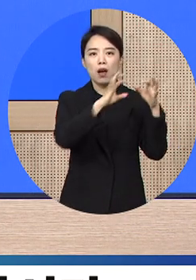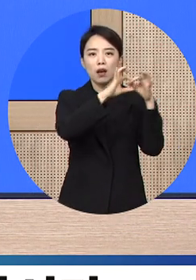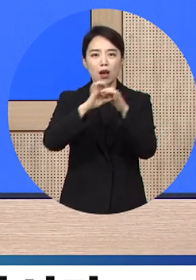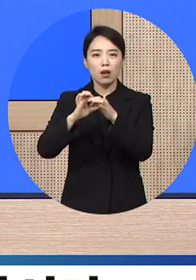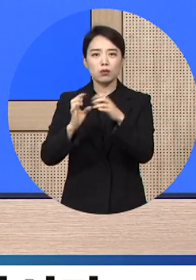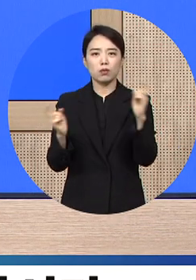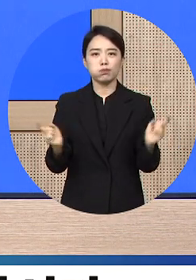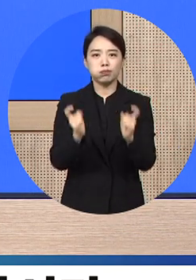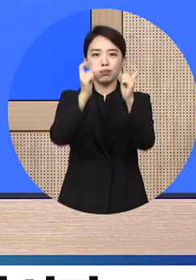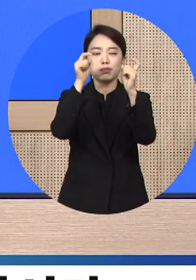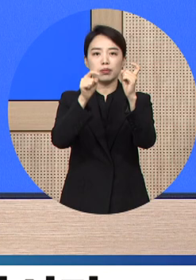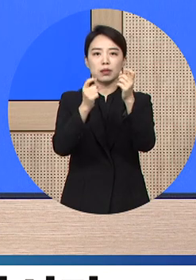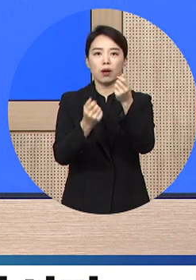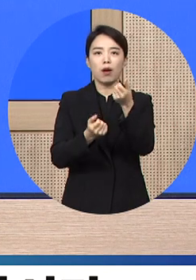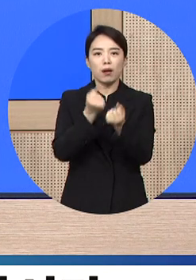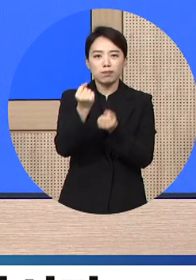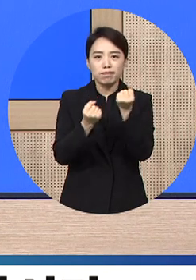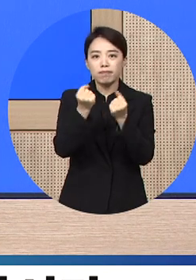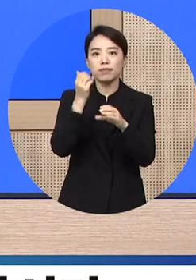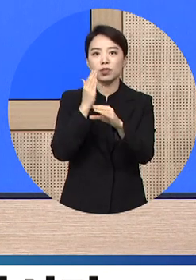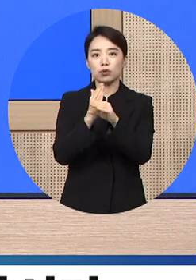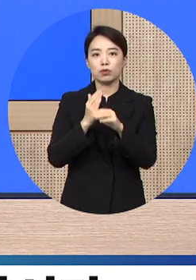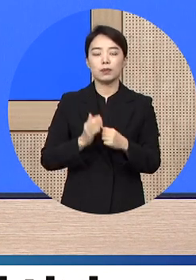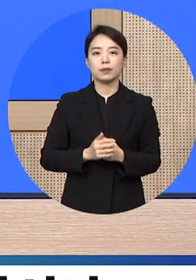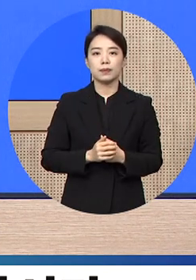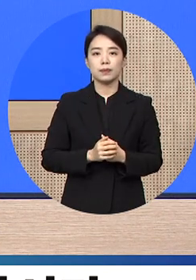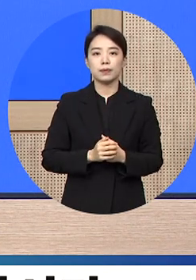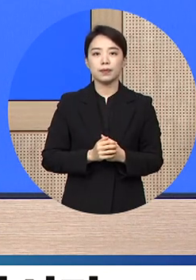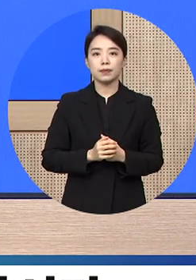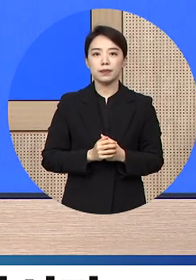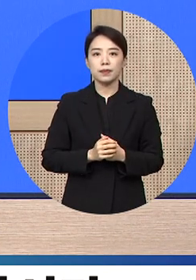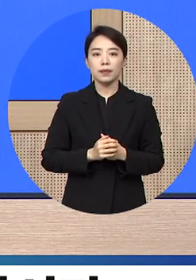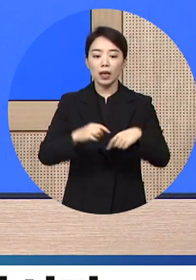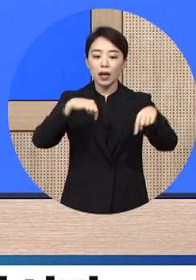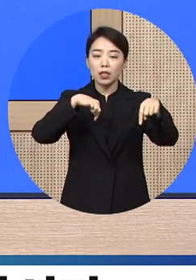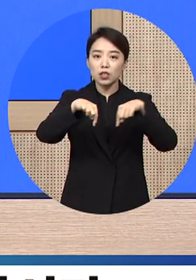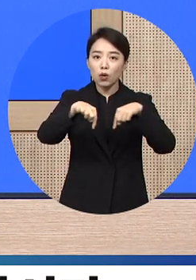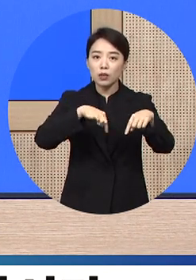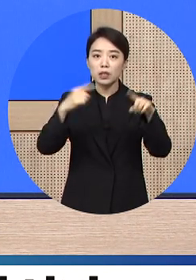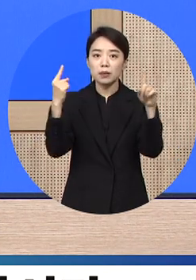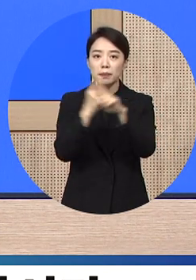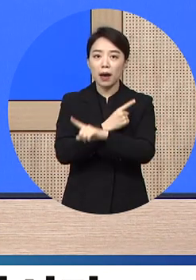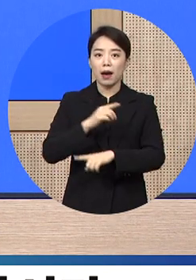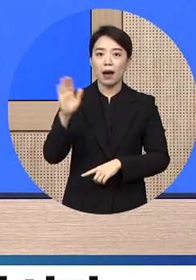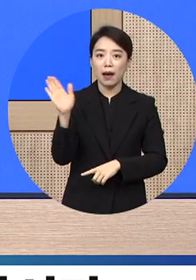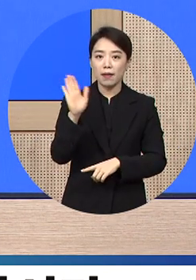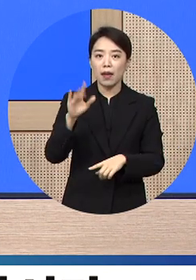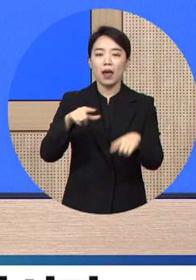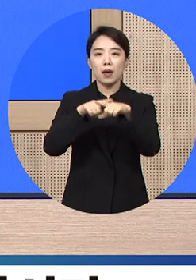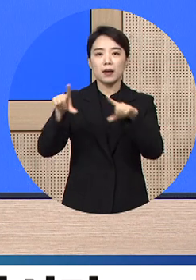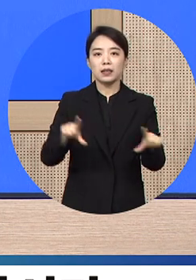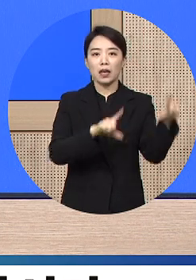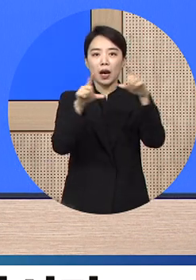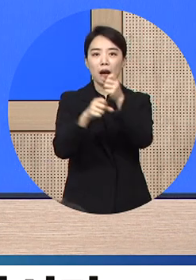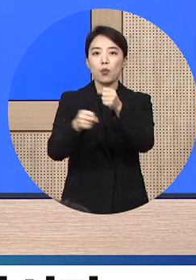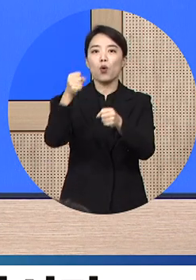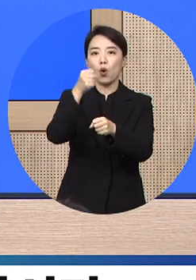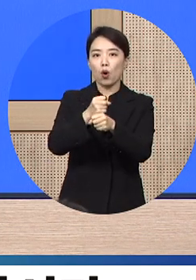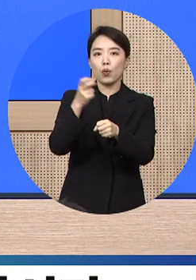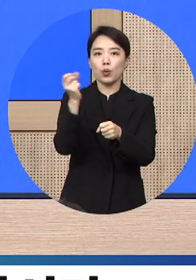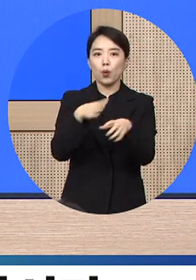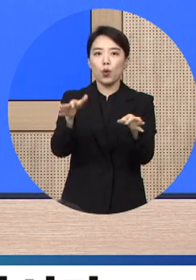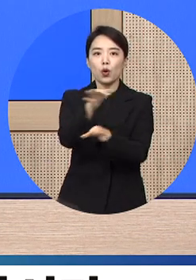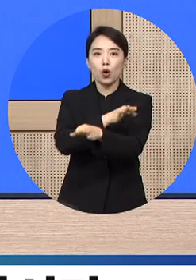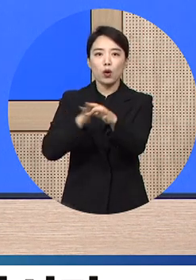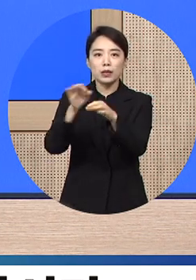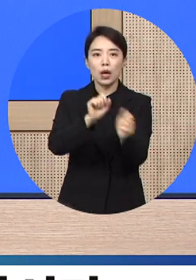싸우면서 오히려 갈등을 조장하고 있습니다. 정치를 바꾸지 않고는 민생 복원과 경제 회복을